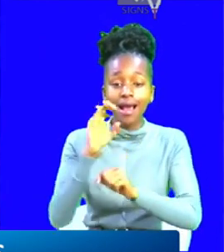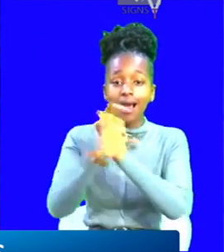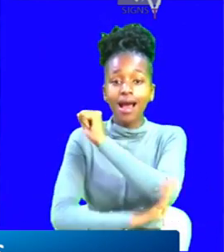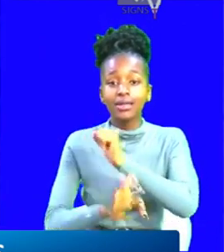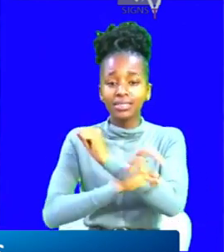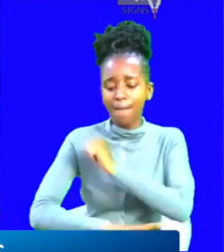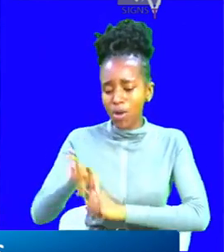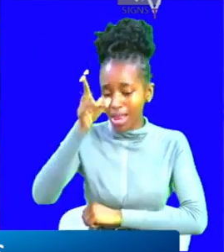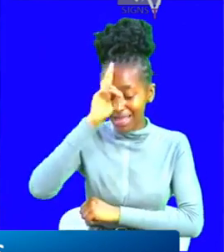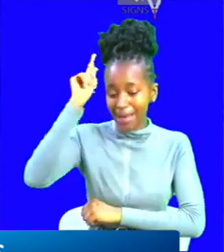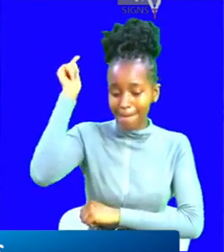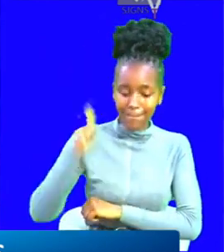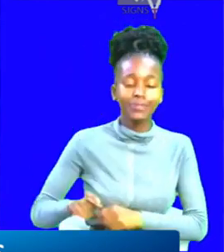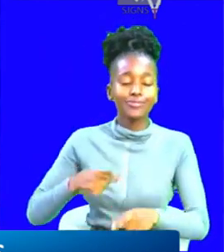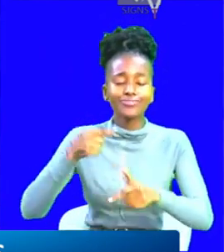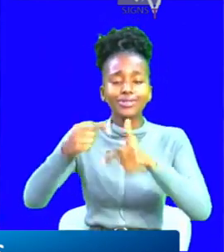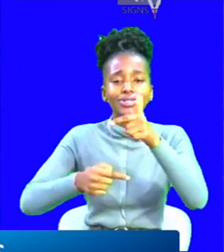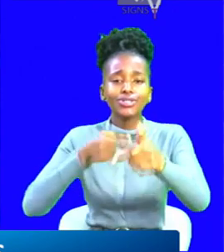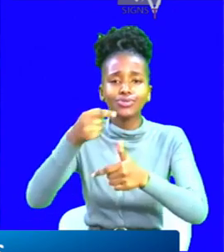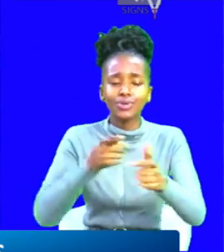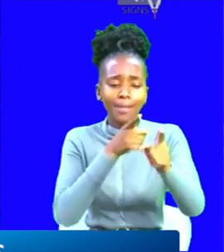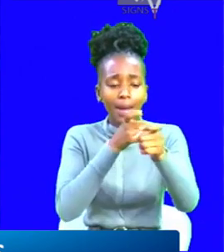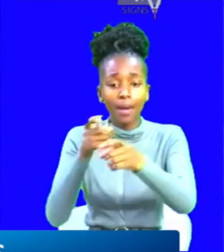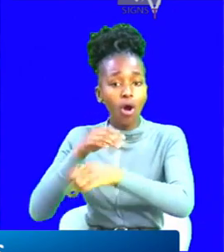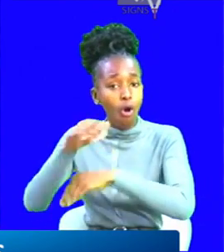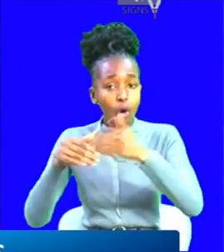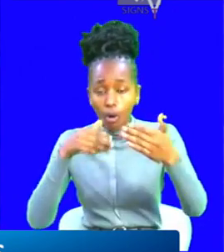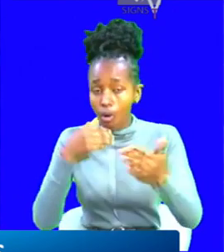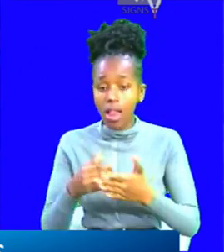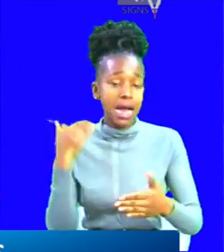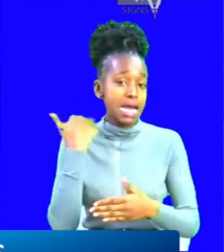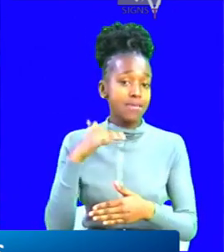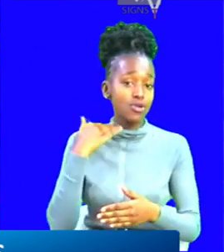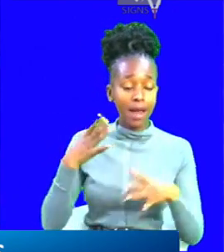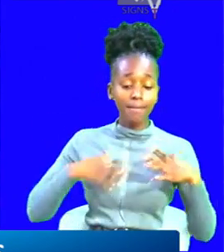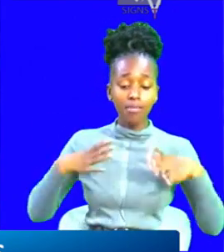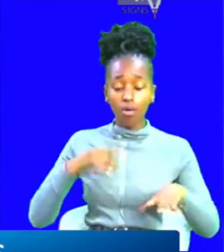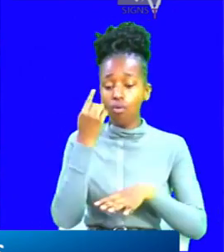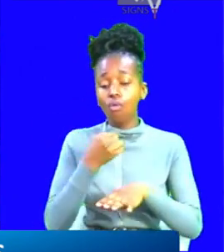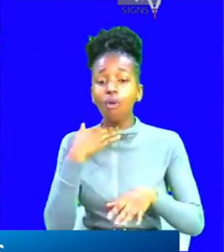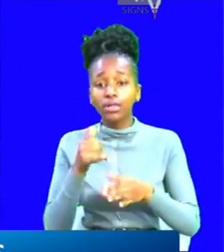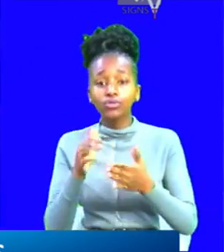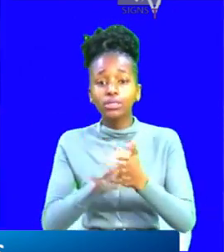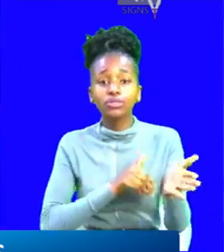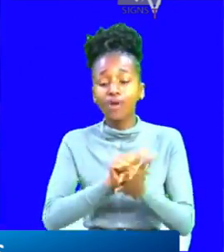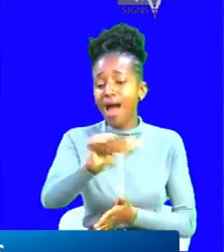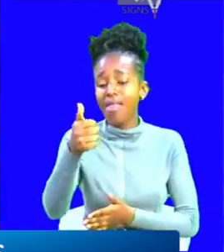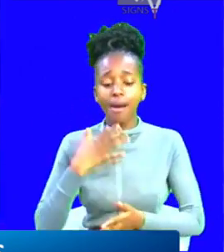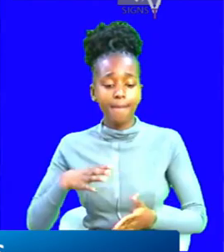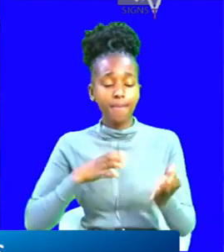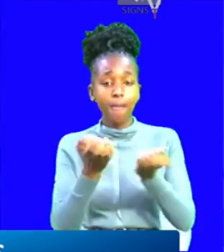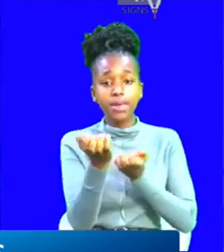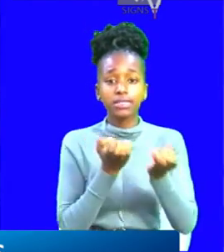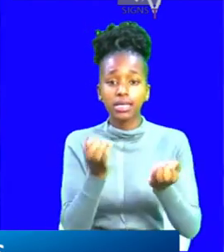firm on hooligans, on criminals, on people who want to destroy other people's business. Sasa mimi sina